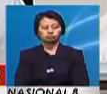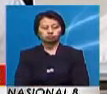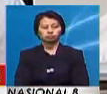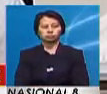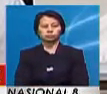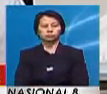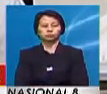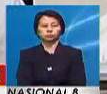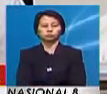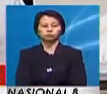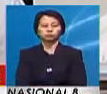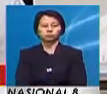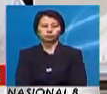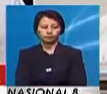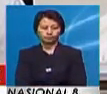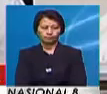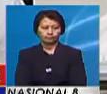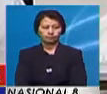Untuk